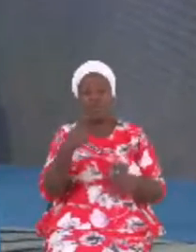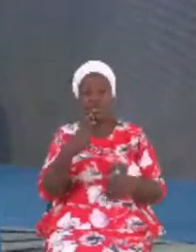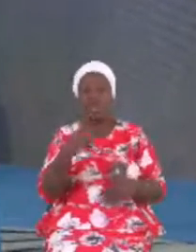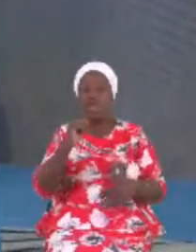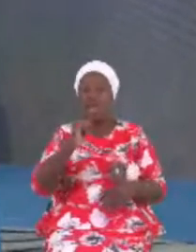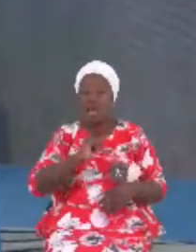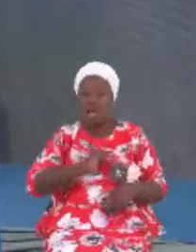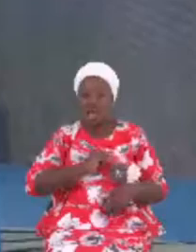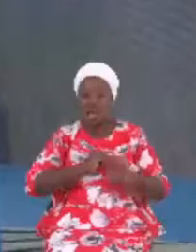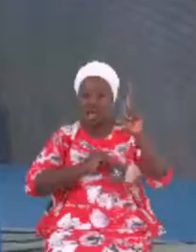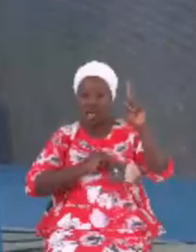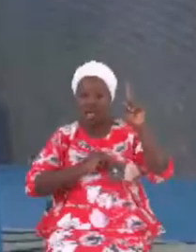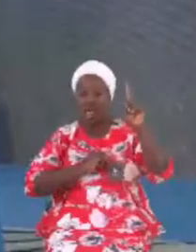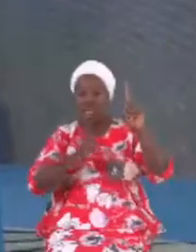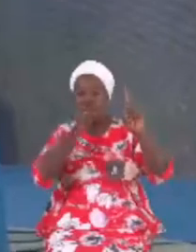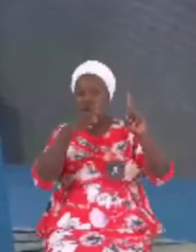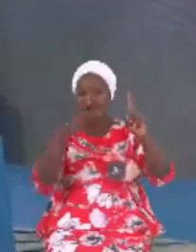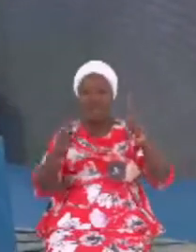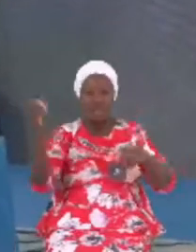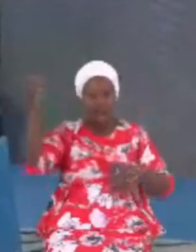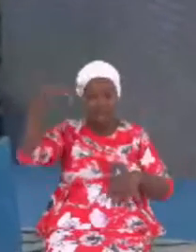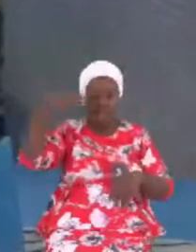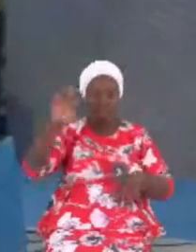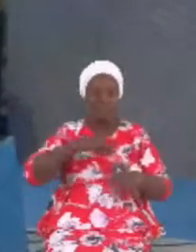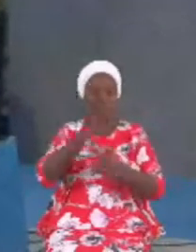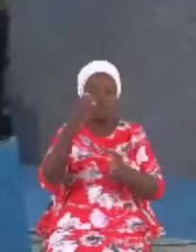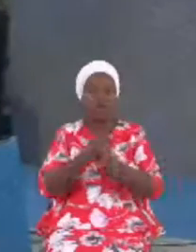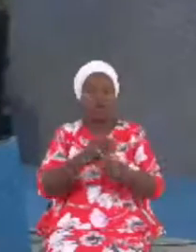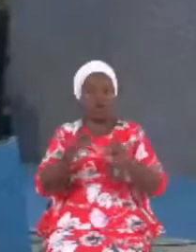je suis la lumière du monde.